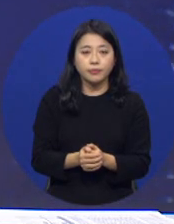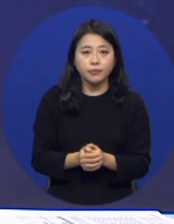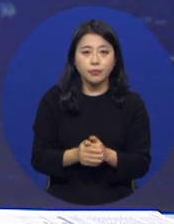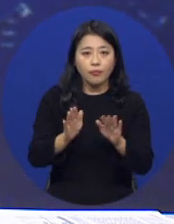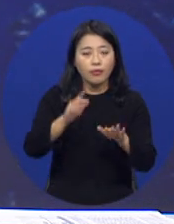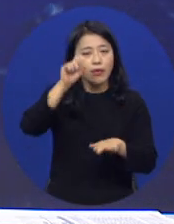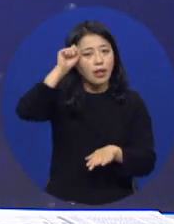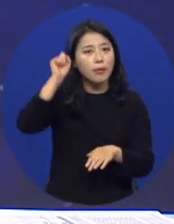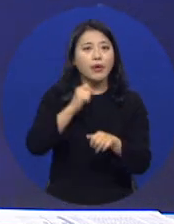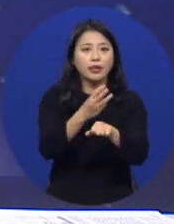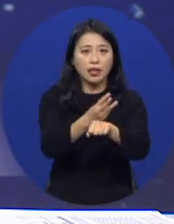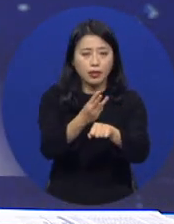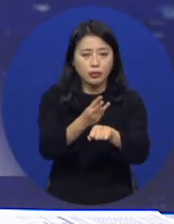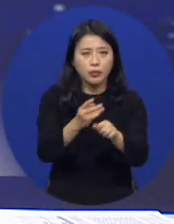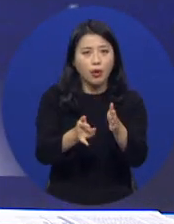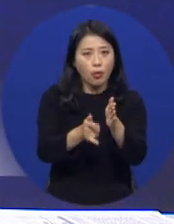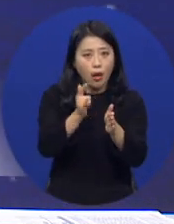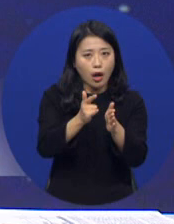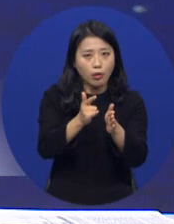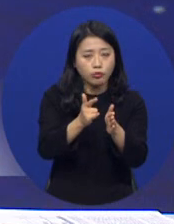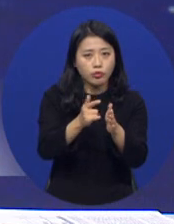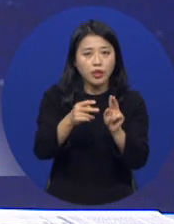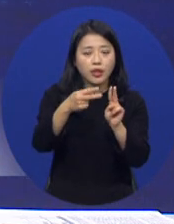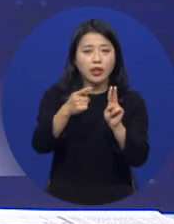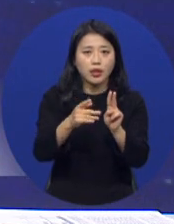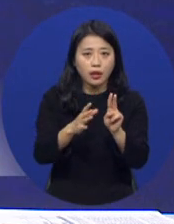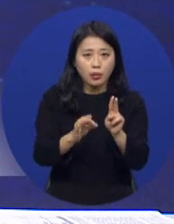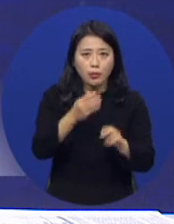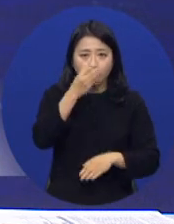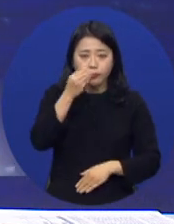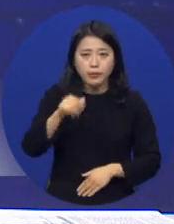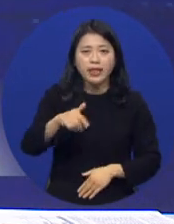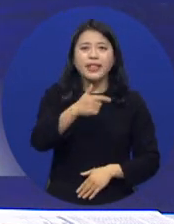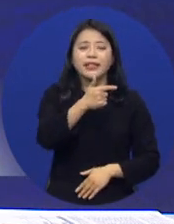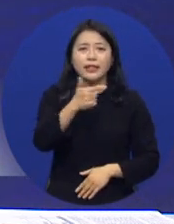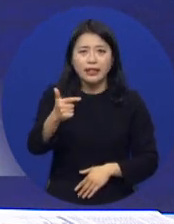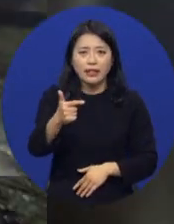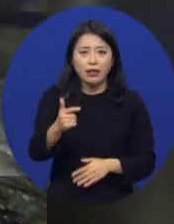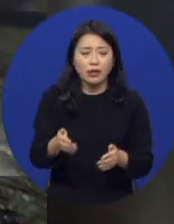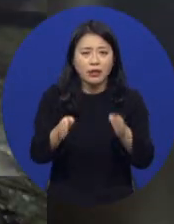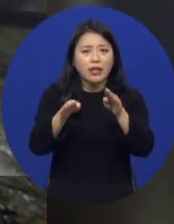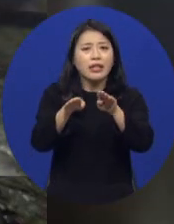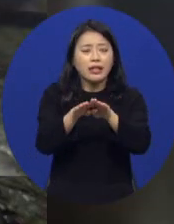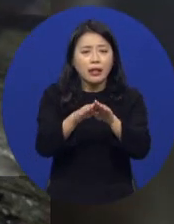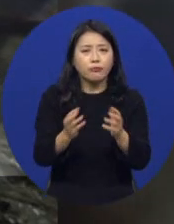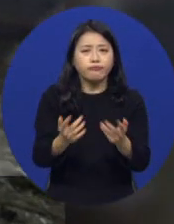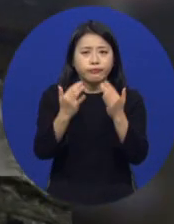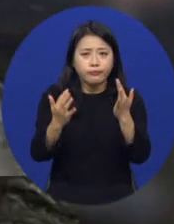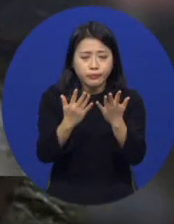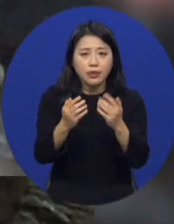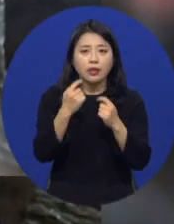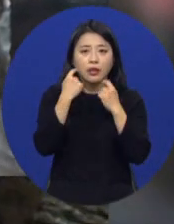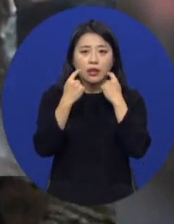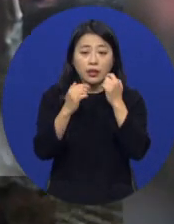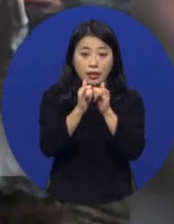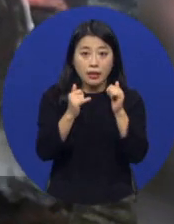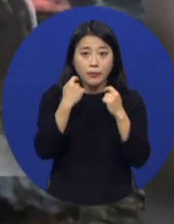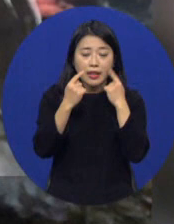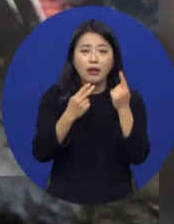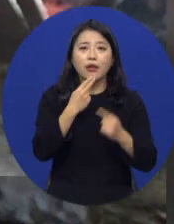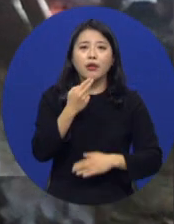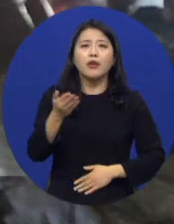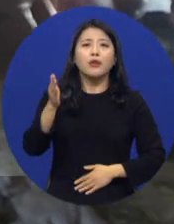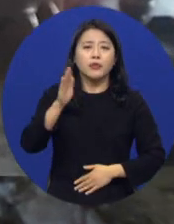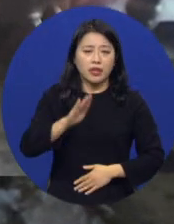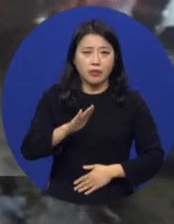오늘 새벽 3시쯤 제주시 화북2동에 폐기물 처리장 창고에서 물이나 임명피해는 없었지만 참고 건물과 폐기물